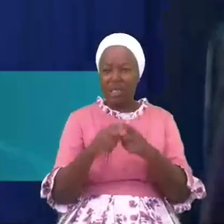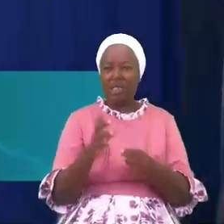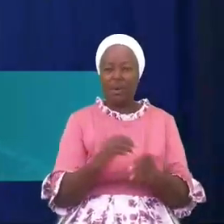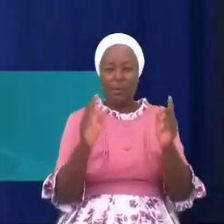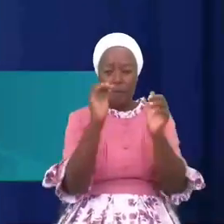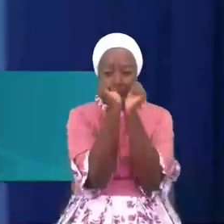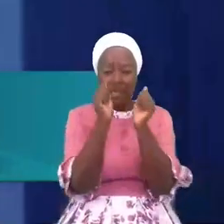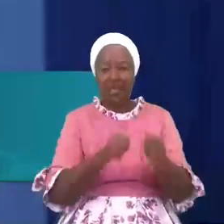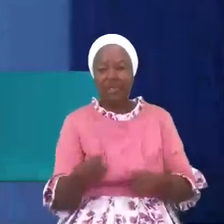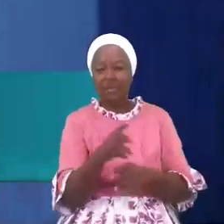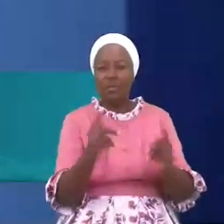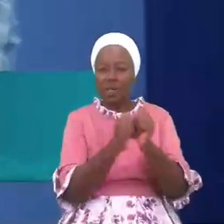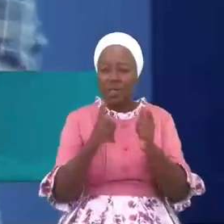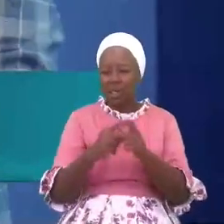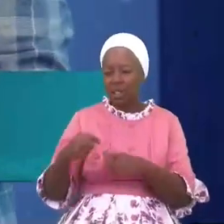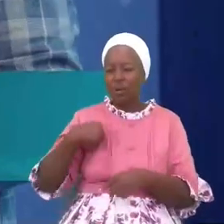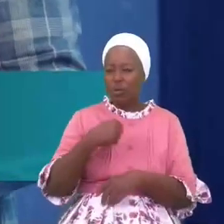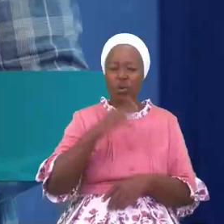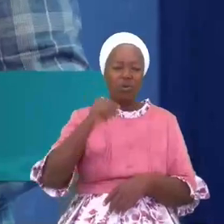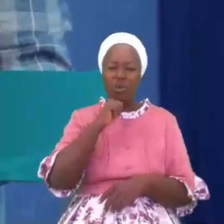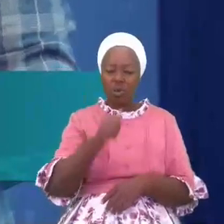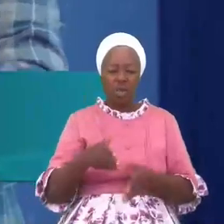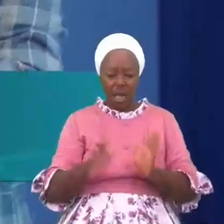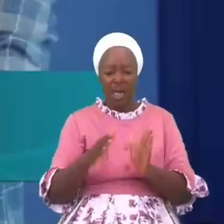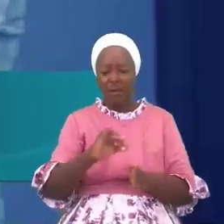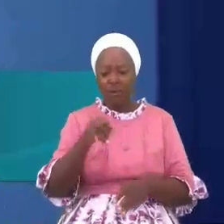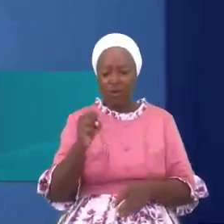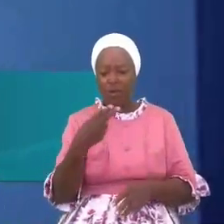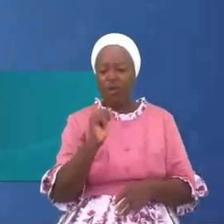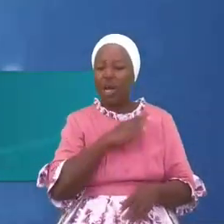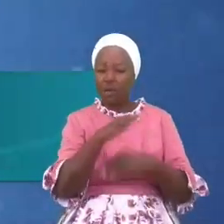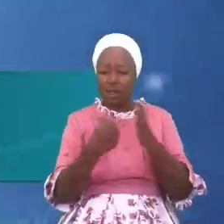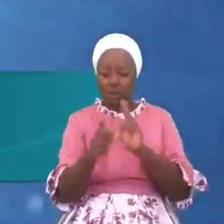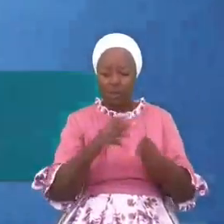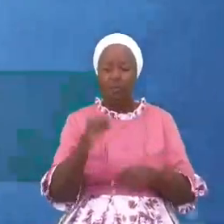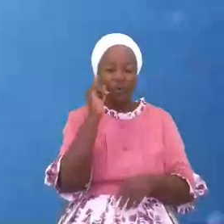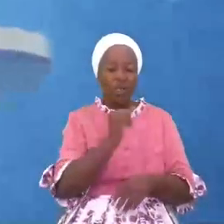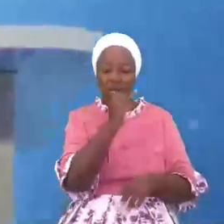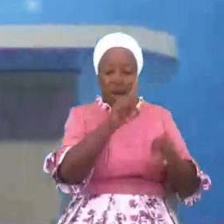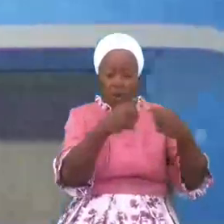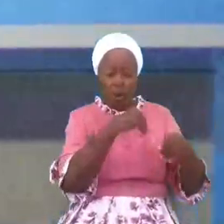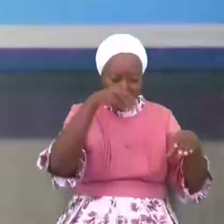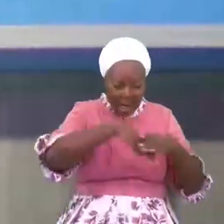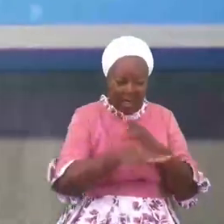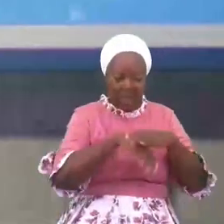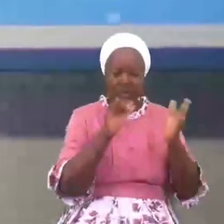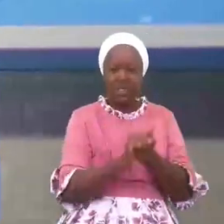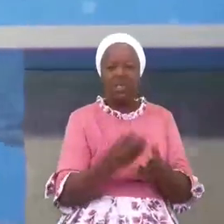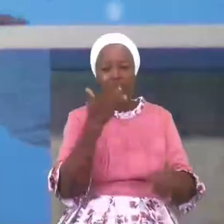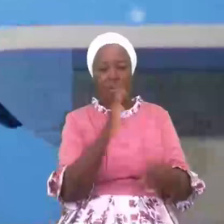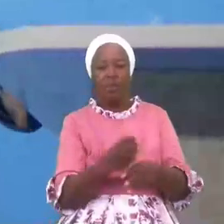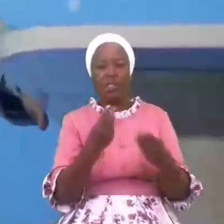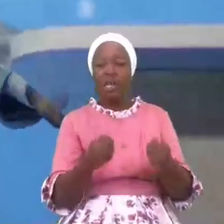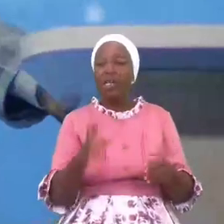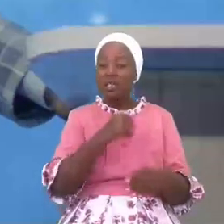mis ensemble. Ils ont dit, nous n'allons pas laisser Josué et le peuple d'Israël passer, entrer sur la terre promise.